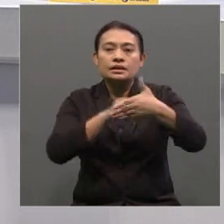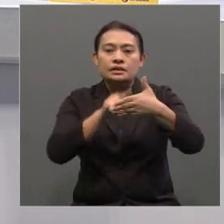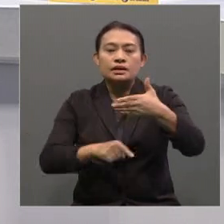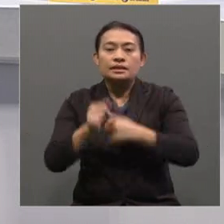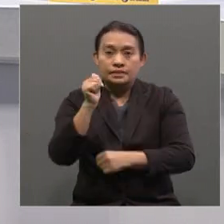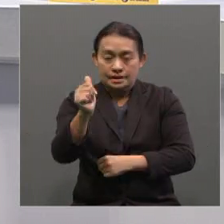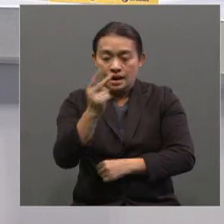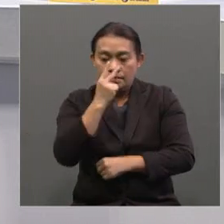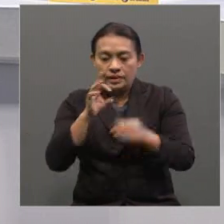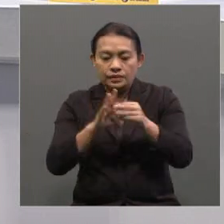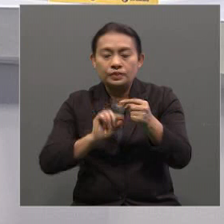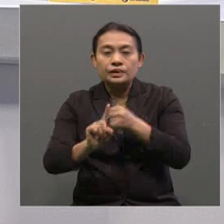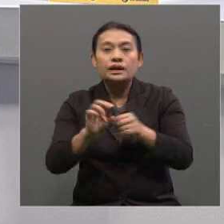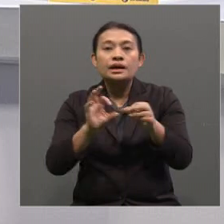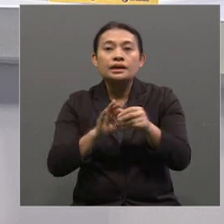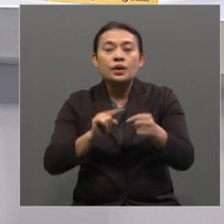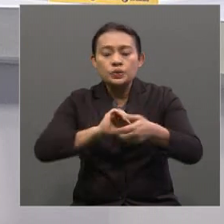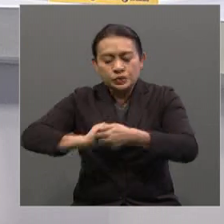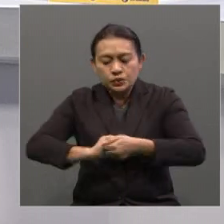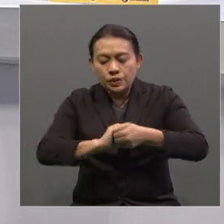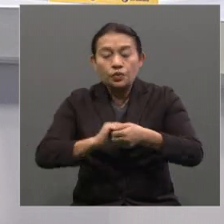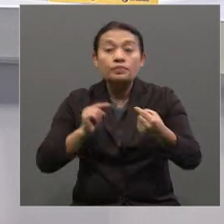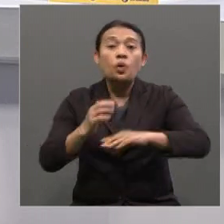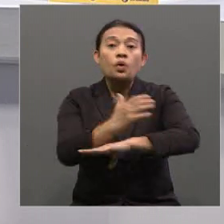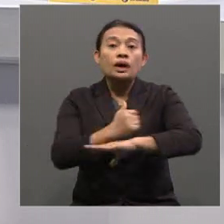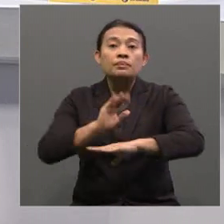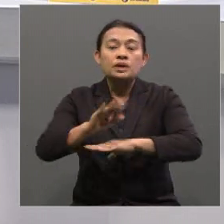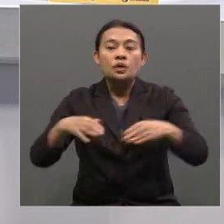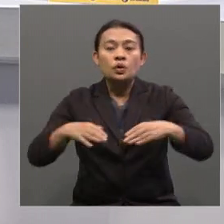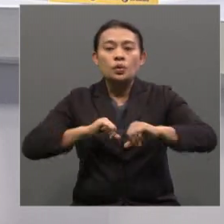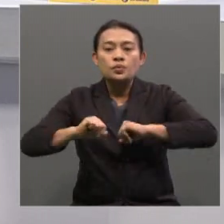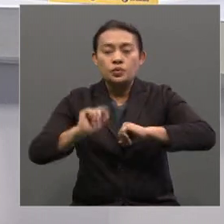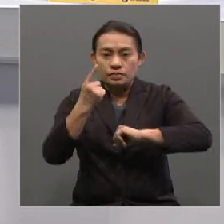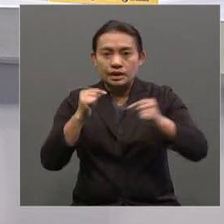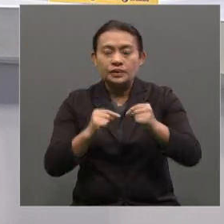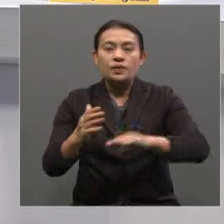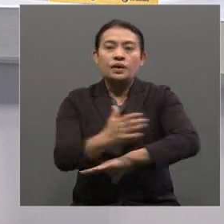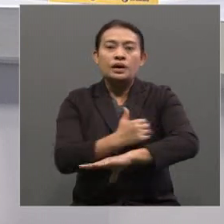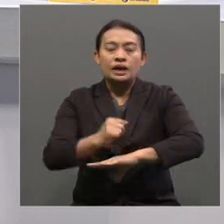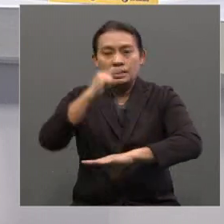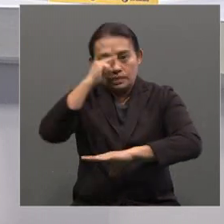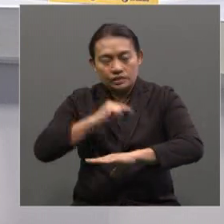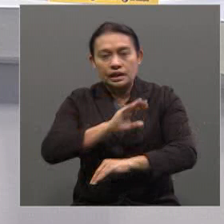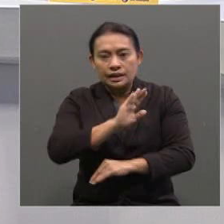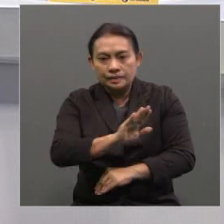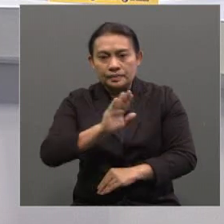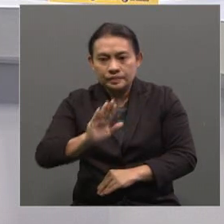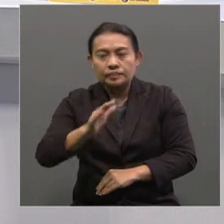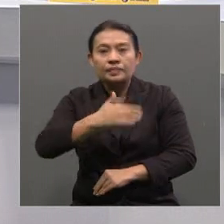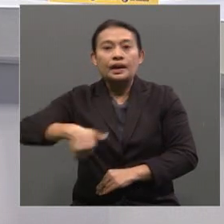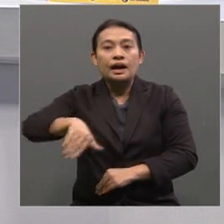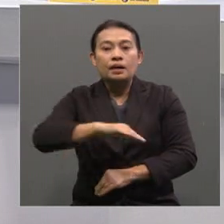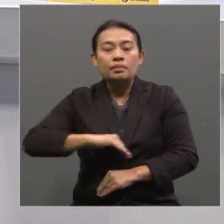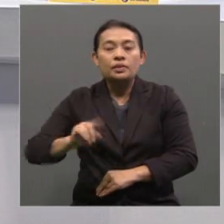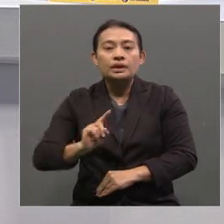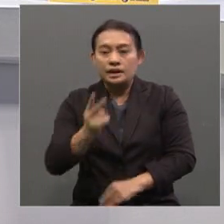พาไปดูวิวัฒนาการการมีส่วนร่วมทางการเมืองของคนรุ่นใหม่ในการเมืองของไทยแต่ละยุคนะครับเรื่องราวทั้งหมดจะเป็นอย่างไรไป